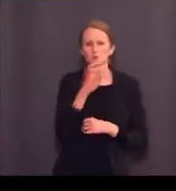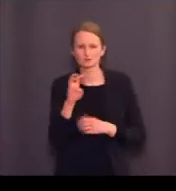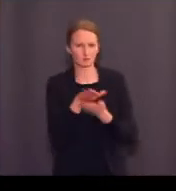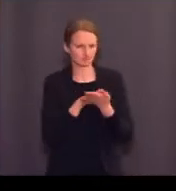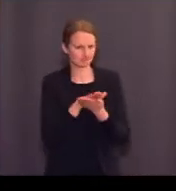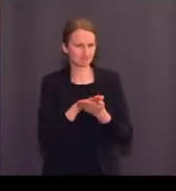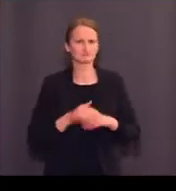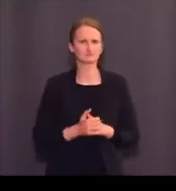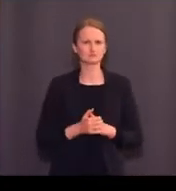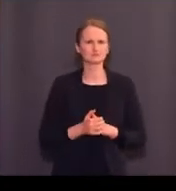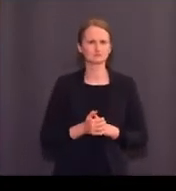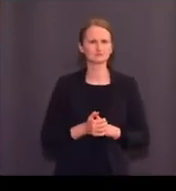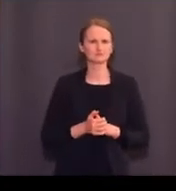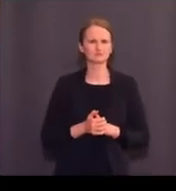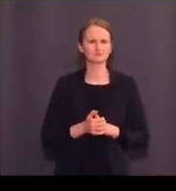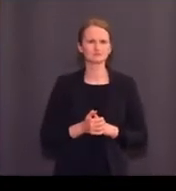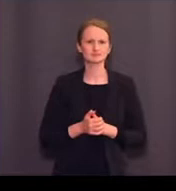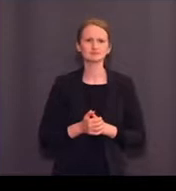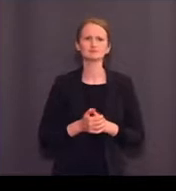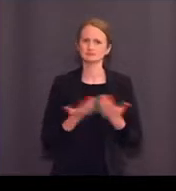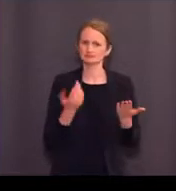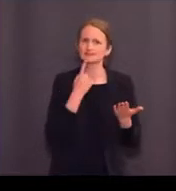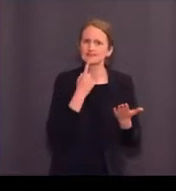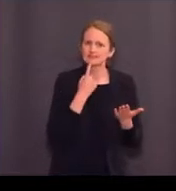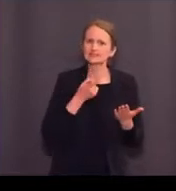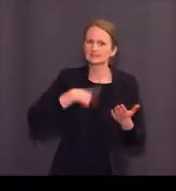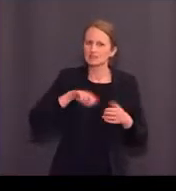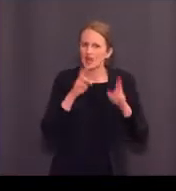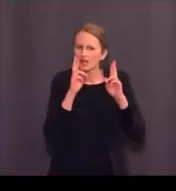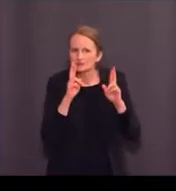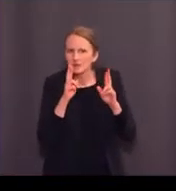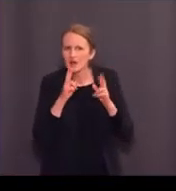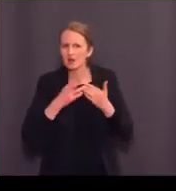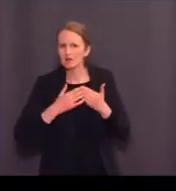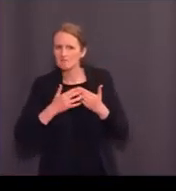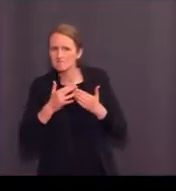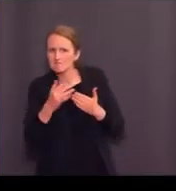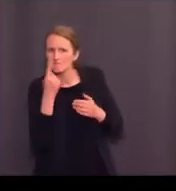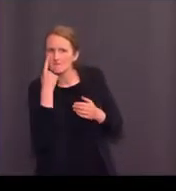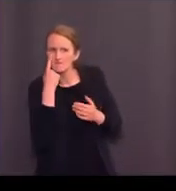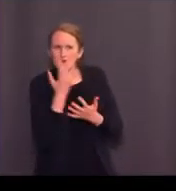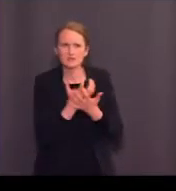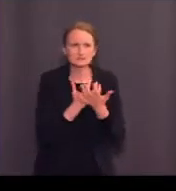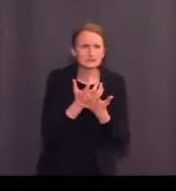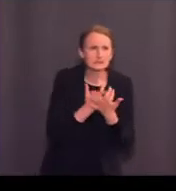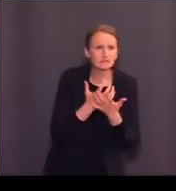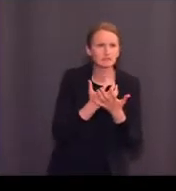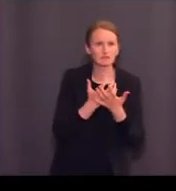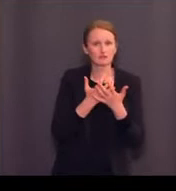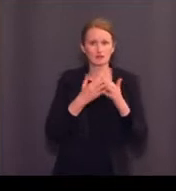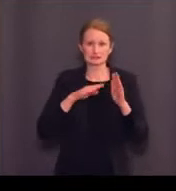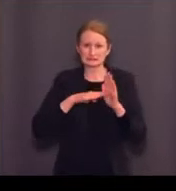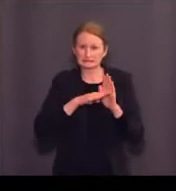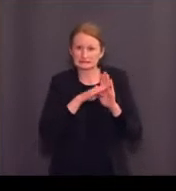des nouveaux cas, nous espérons avoir un impact dans les jours qui vont suivre au niveau des nouvelles admissions à